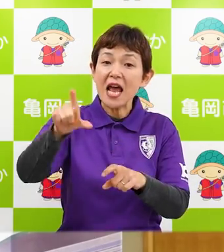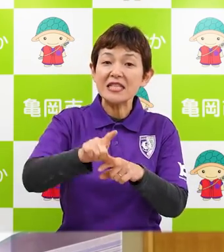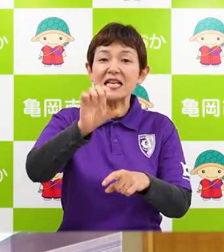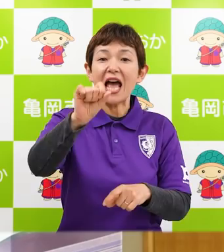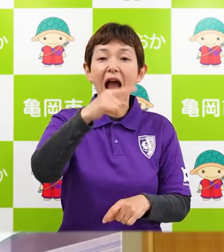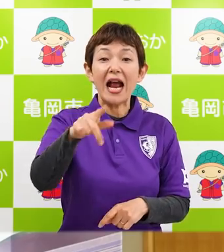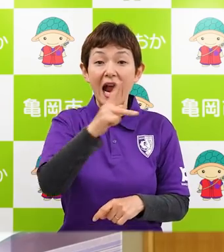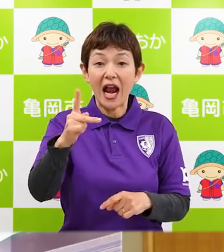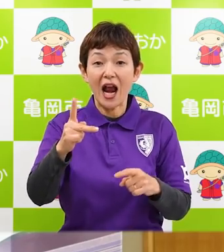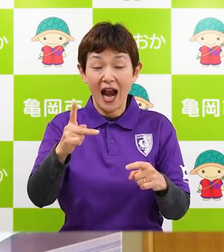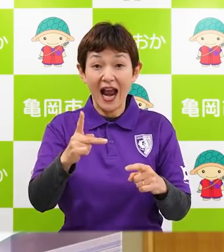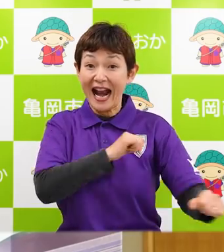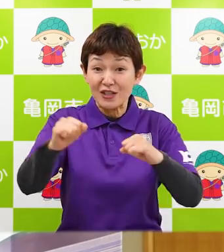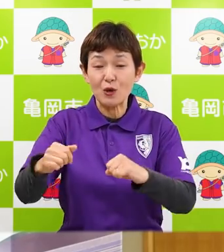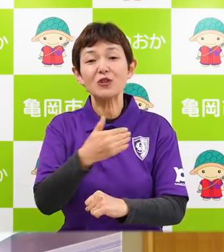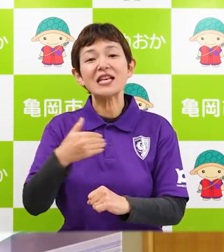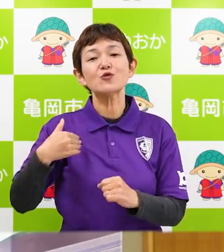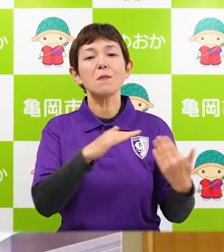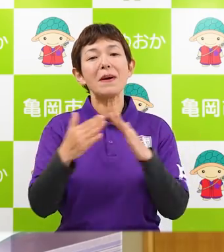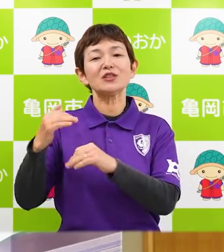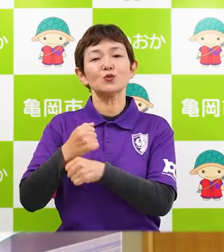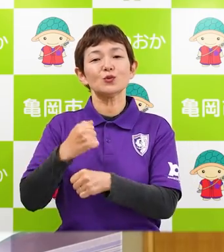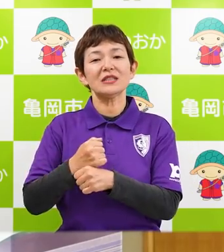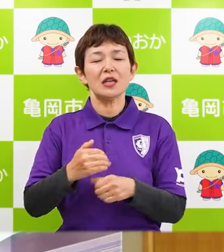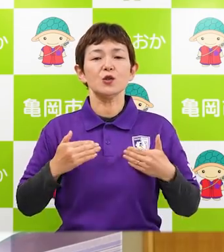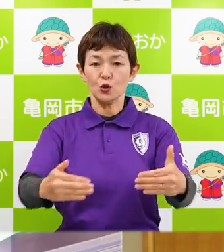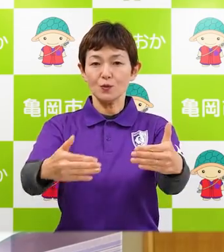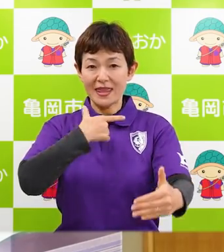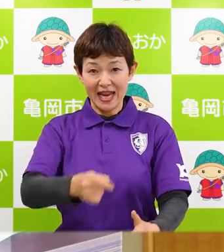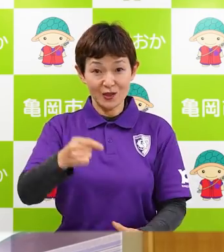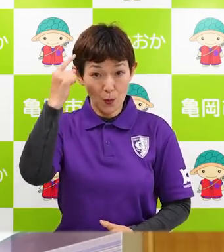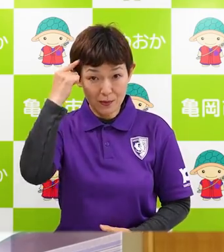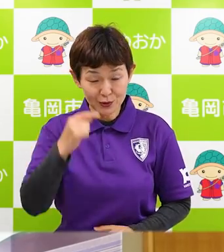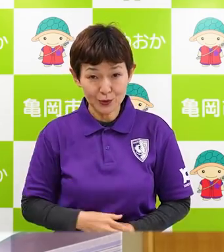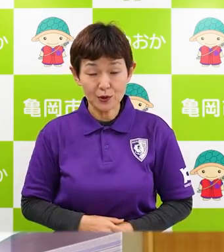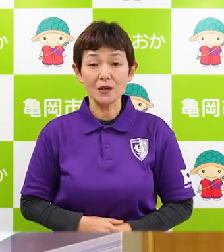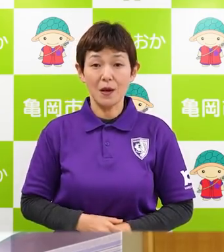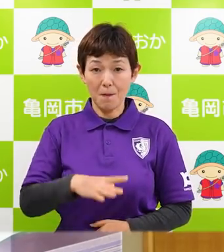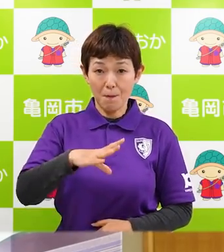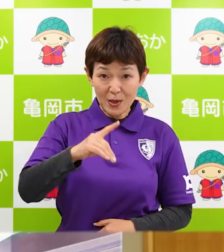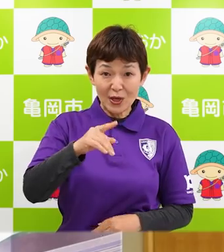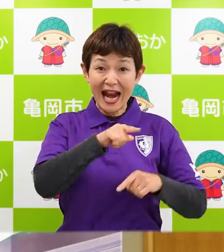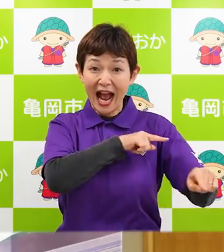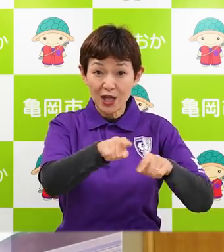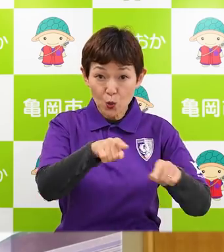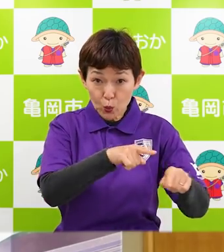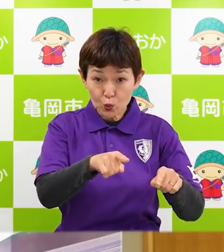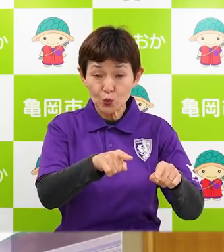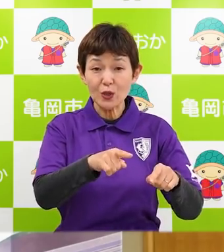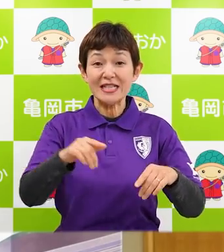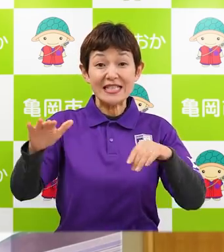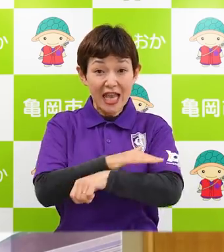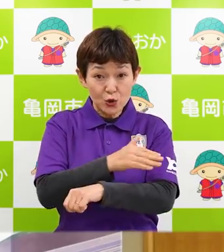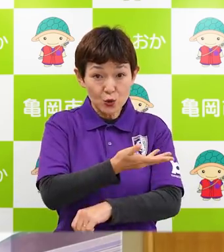躍できる、そんな街づくりを進めていきたいというふうに思っています。まずは張監督をはじめ選